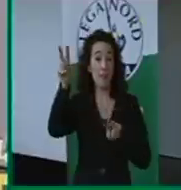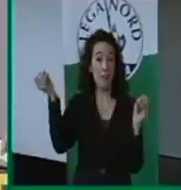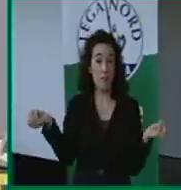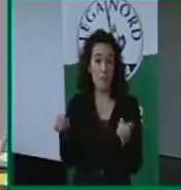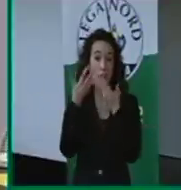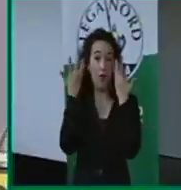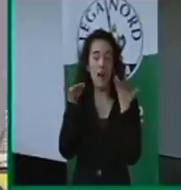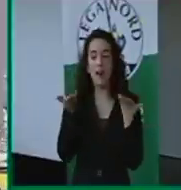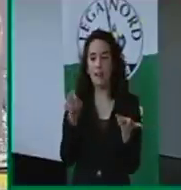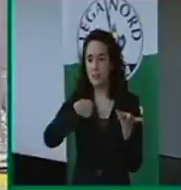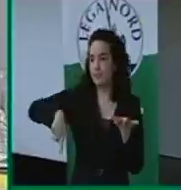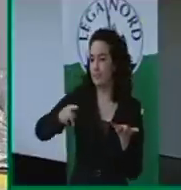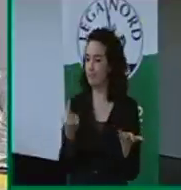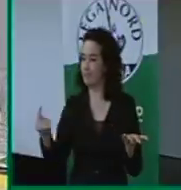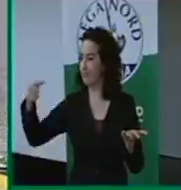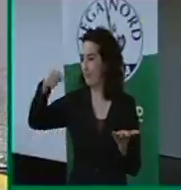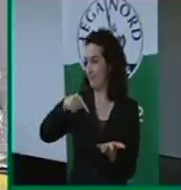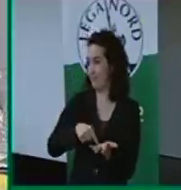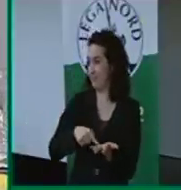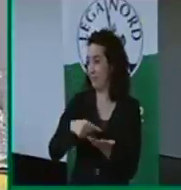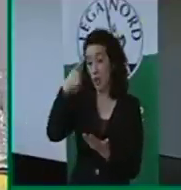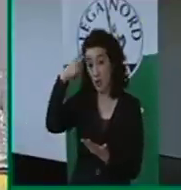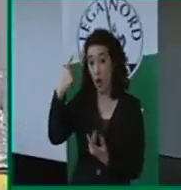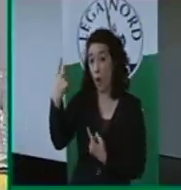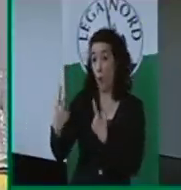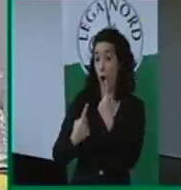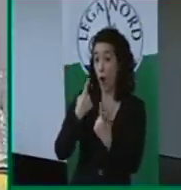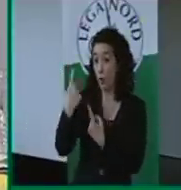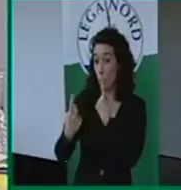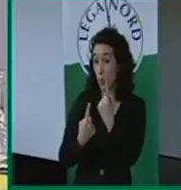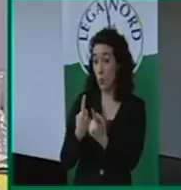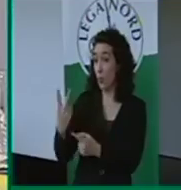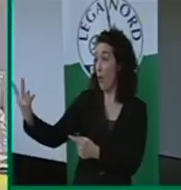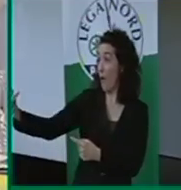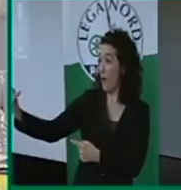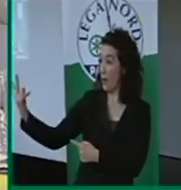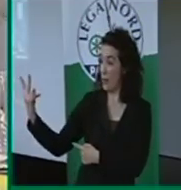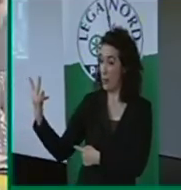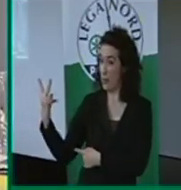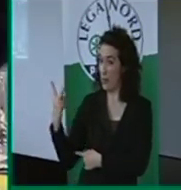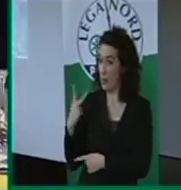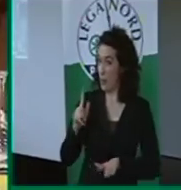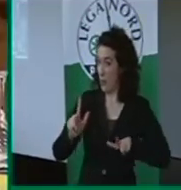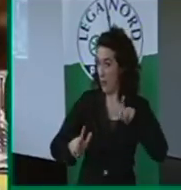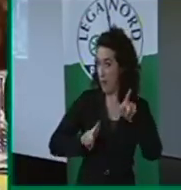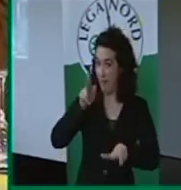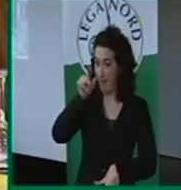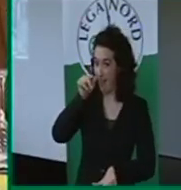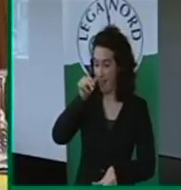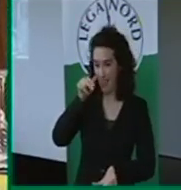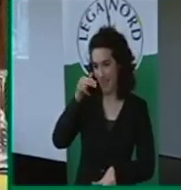occuparci E lo so che mi sa qua Qualcuno si era anche luso che arrivassero due fotomodelli a sfilare Non creiamo queste